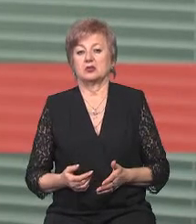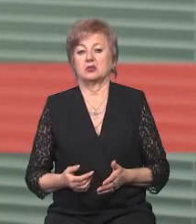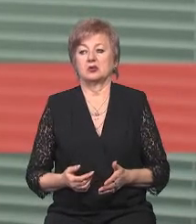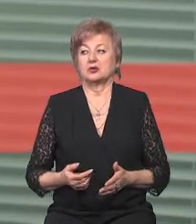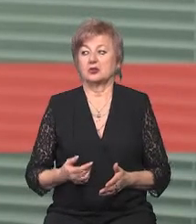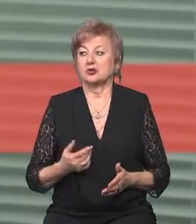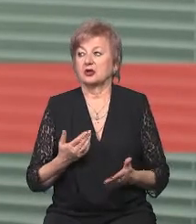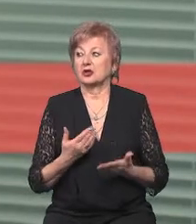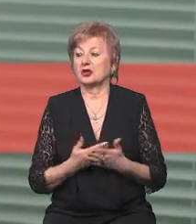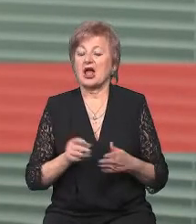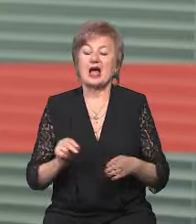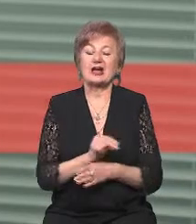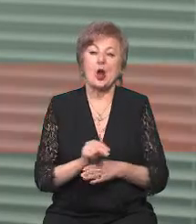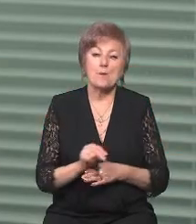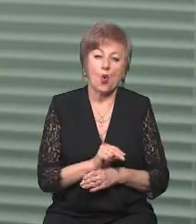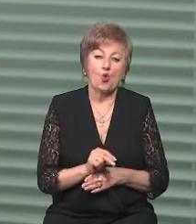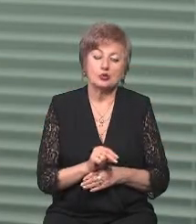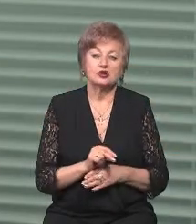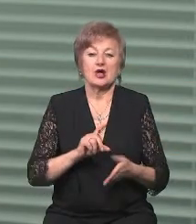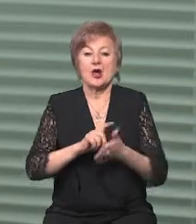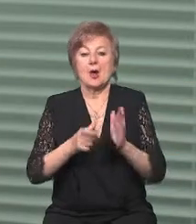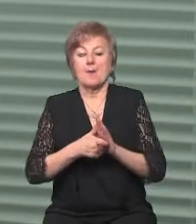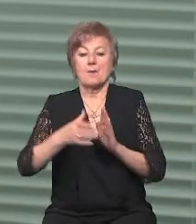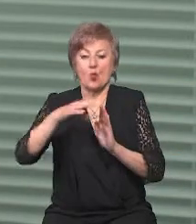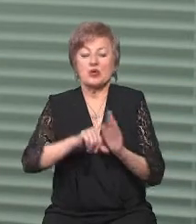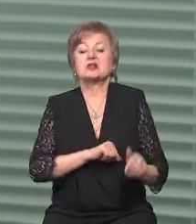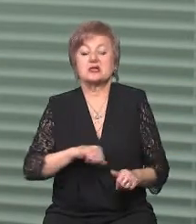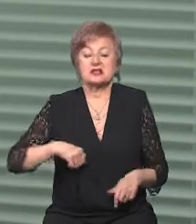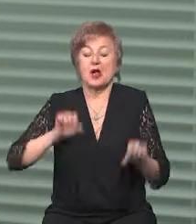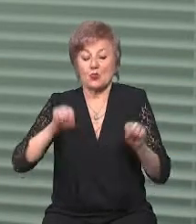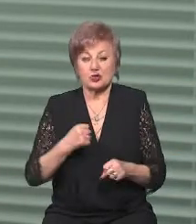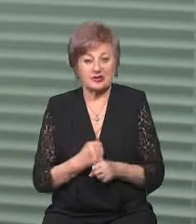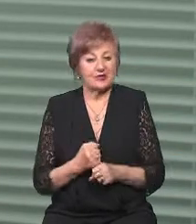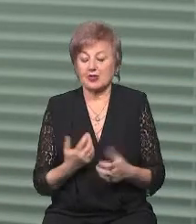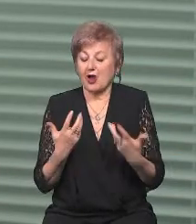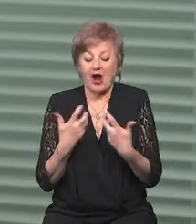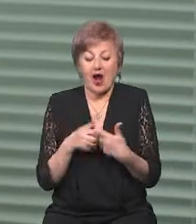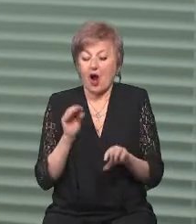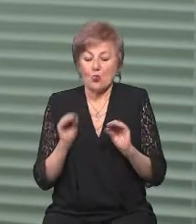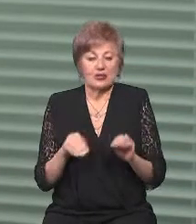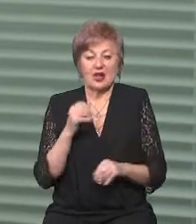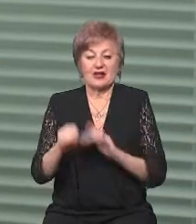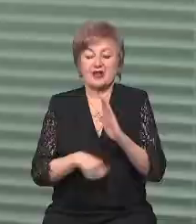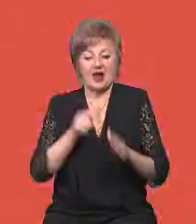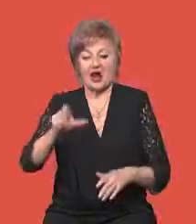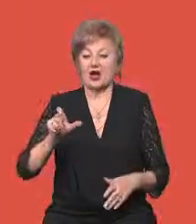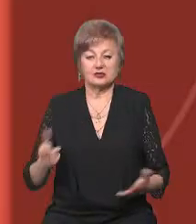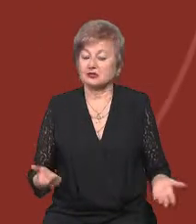Якщо якісь ремонти приміщень ми можемо і самі зробити, а обладнання, кадри – це тяжке